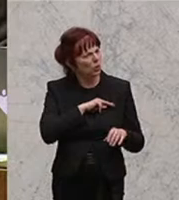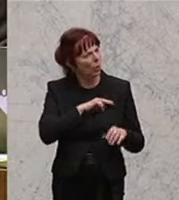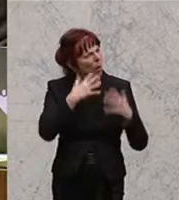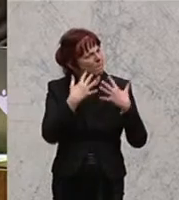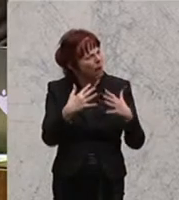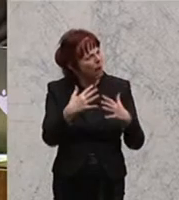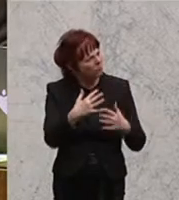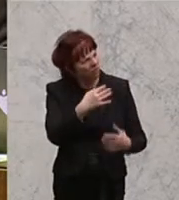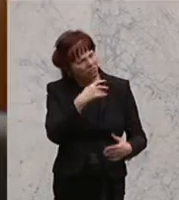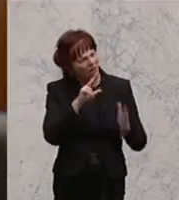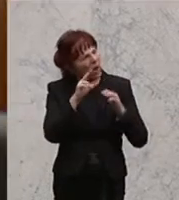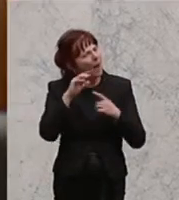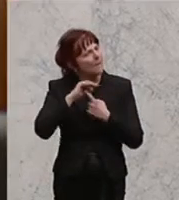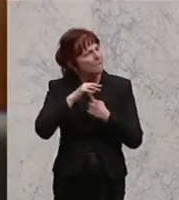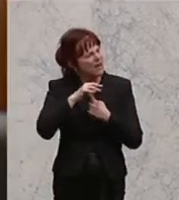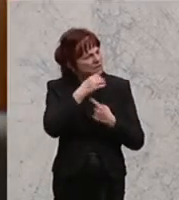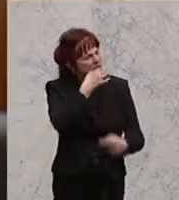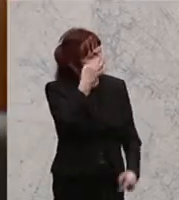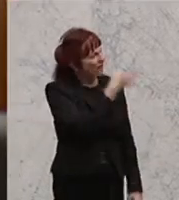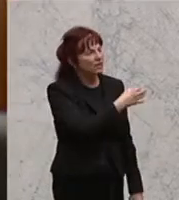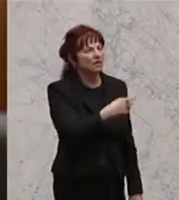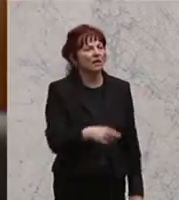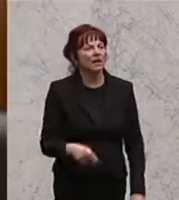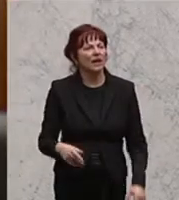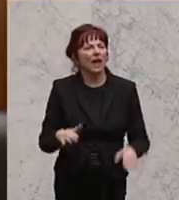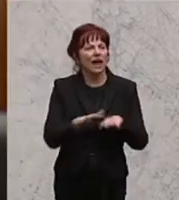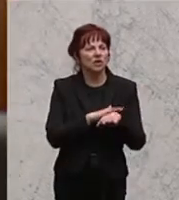Herr Dr. Pilz, ich habe das Zitat vorgelesen,